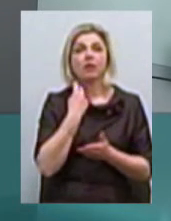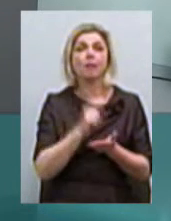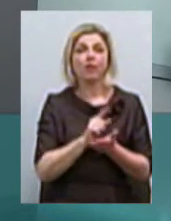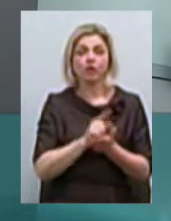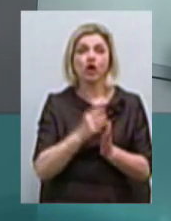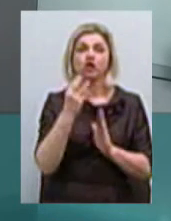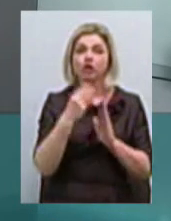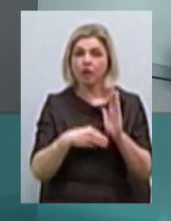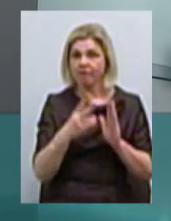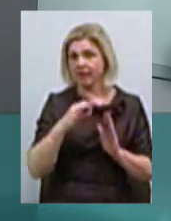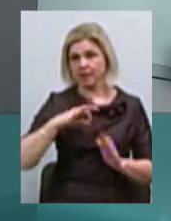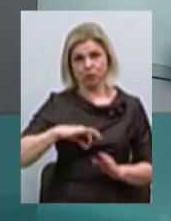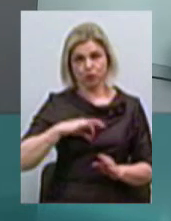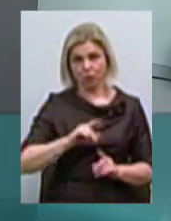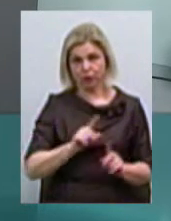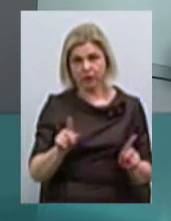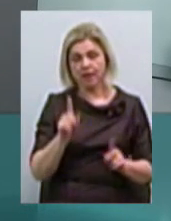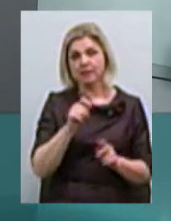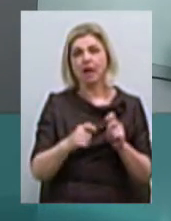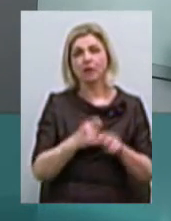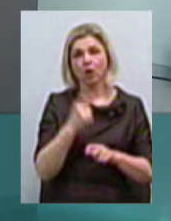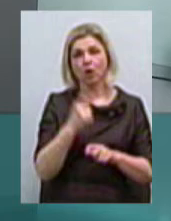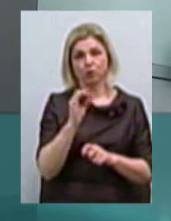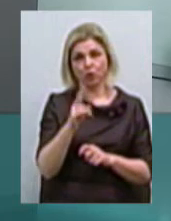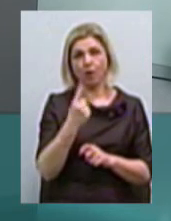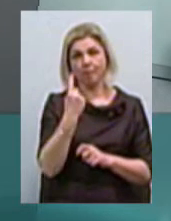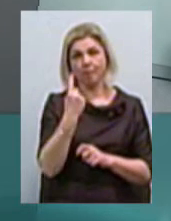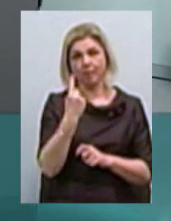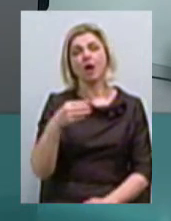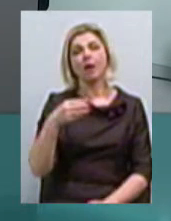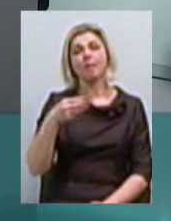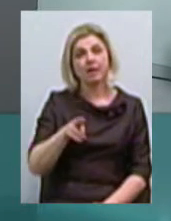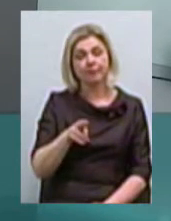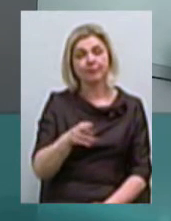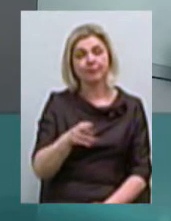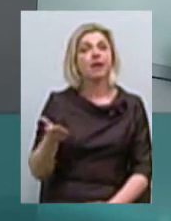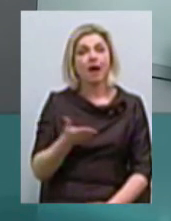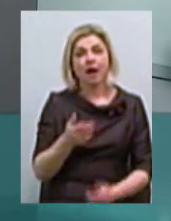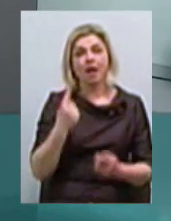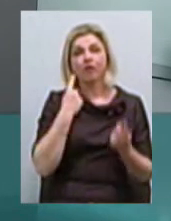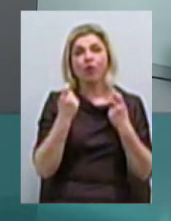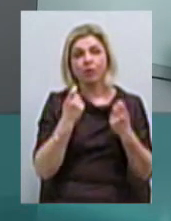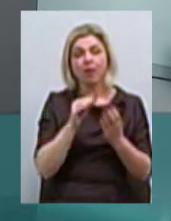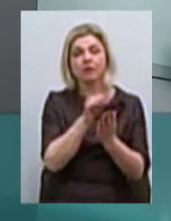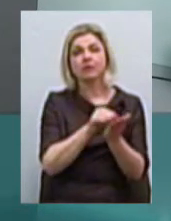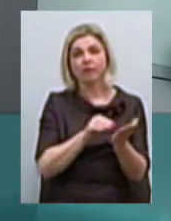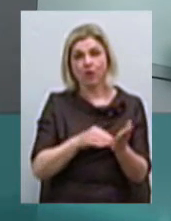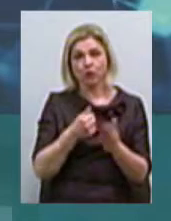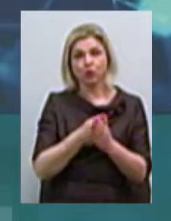Штрафні санкції не застосовуються за порушення терміну 1 травня. Скажіть, будь ласка, яка інформація вноситься до